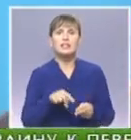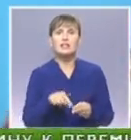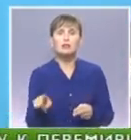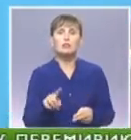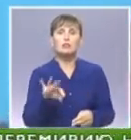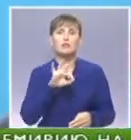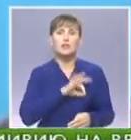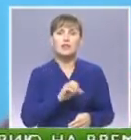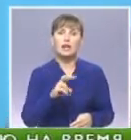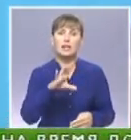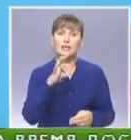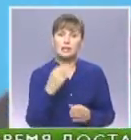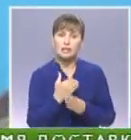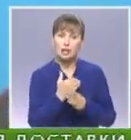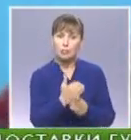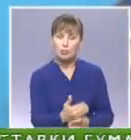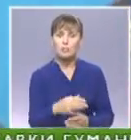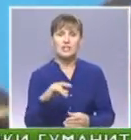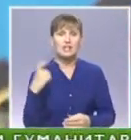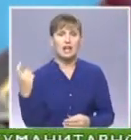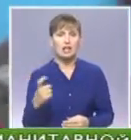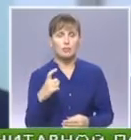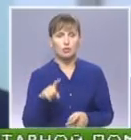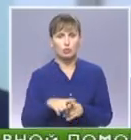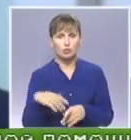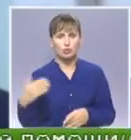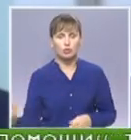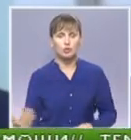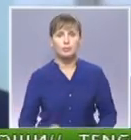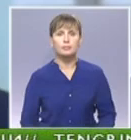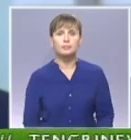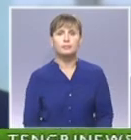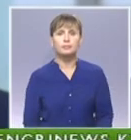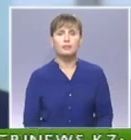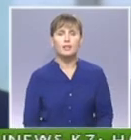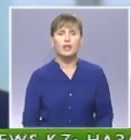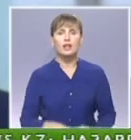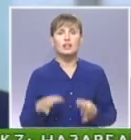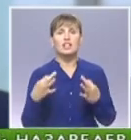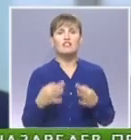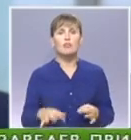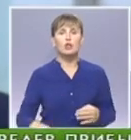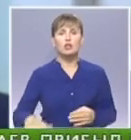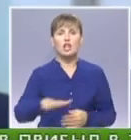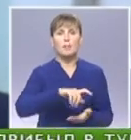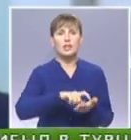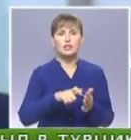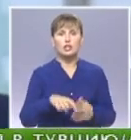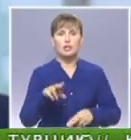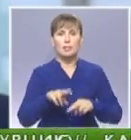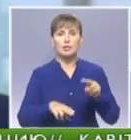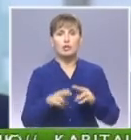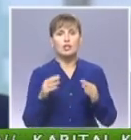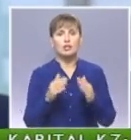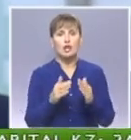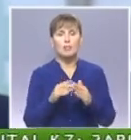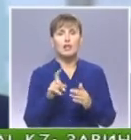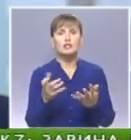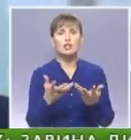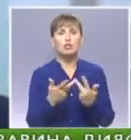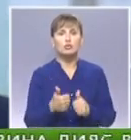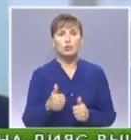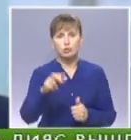выгоден как с социальной стороны, так и с экономической. На свободной площадке строятся дома за счет средств